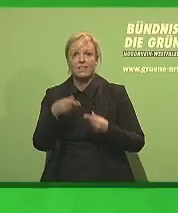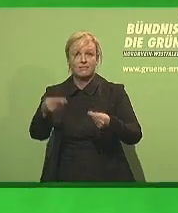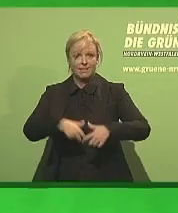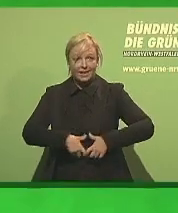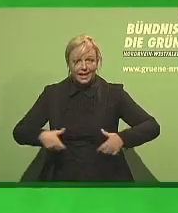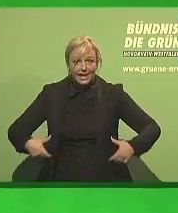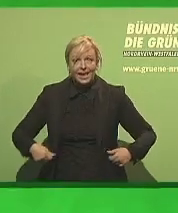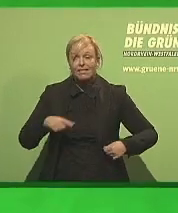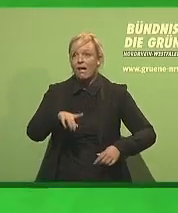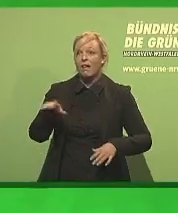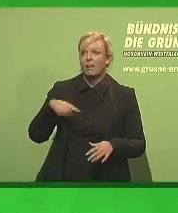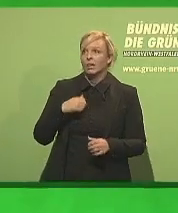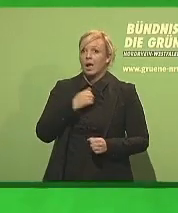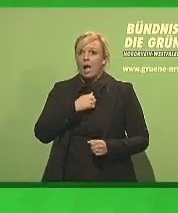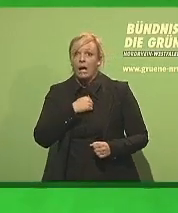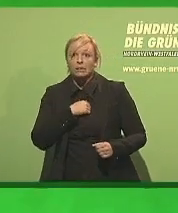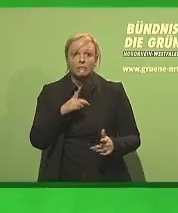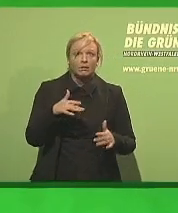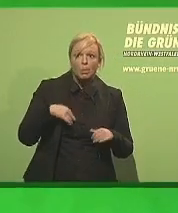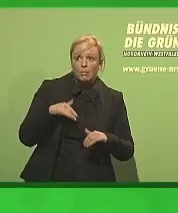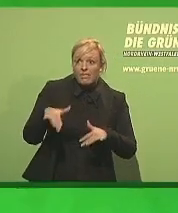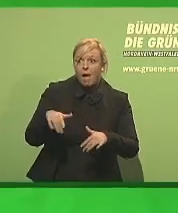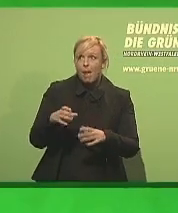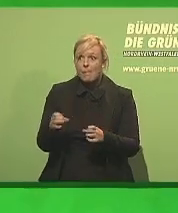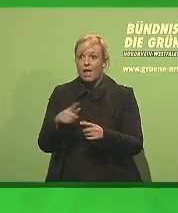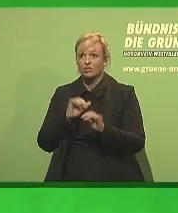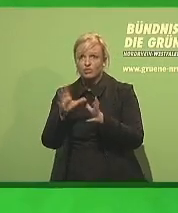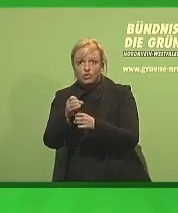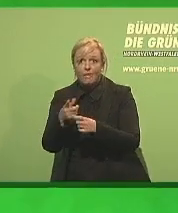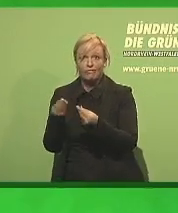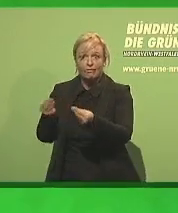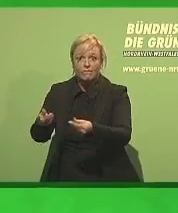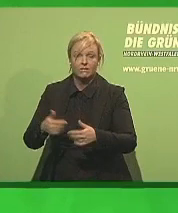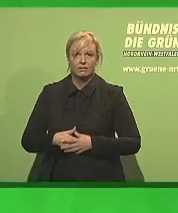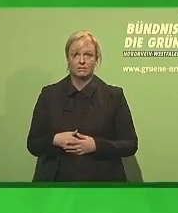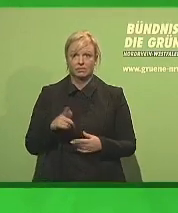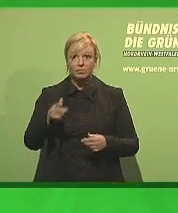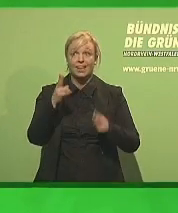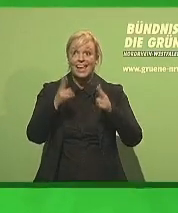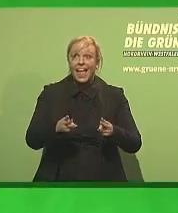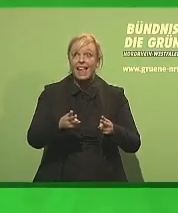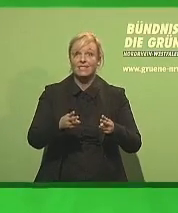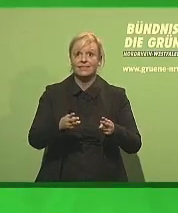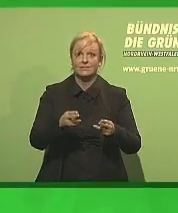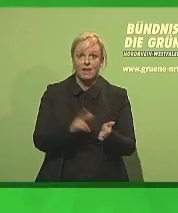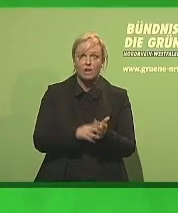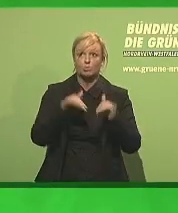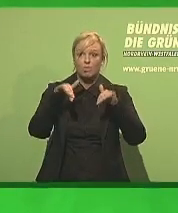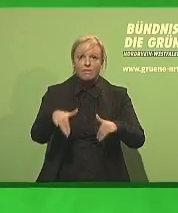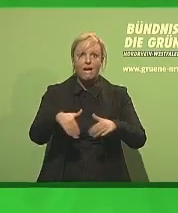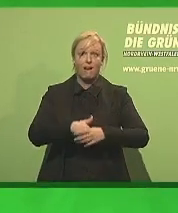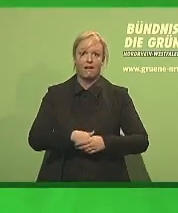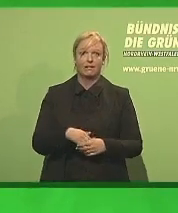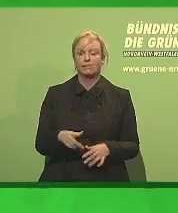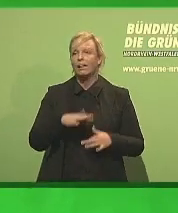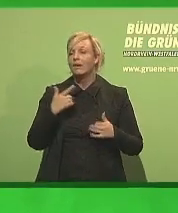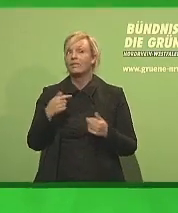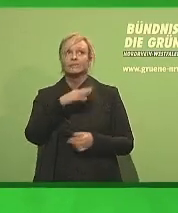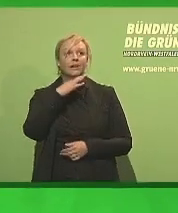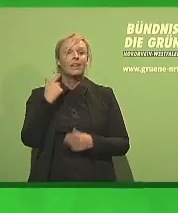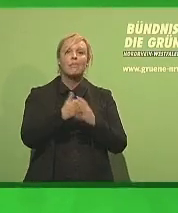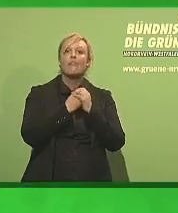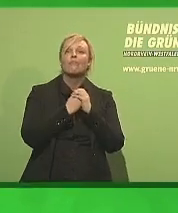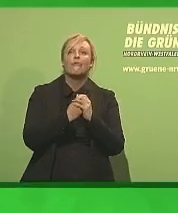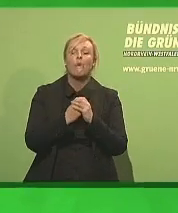darum bangen müssen, ob sie überhaupt einen Platz kriegen, trotz Rechtsanspruch. Liebe Freundinnen und Freunde, das